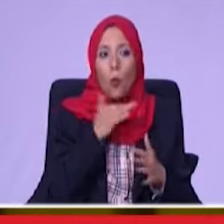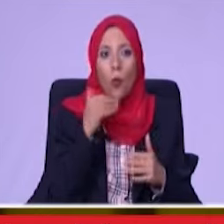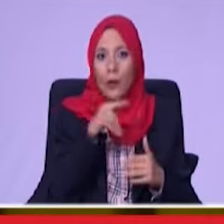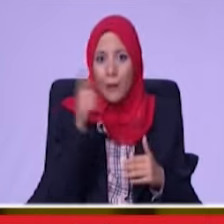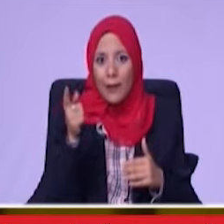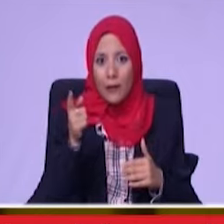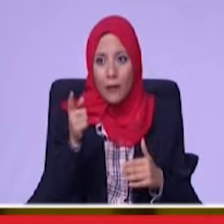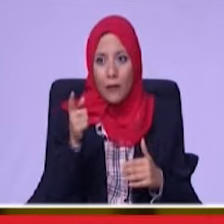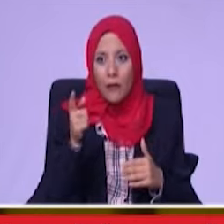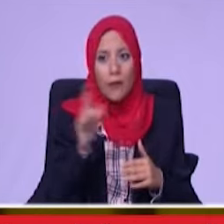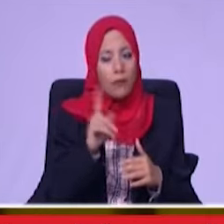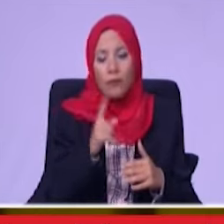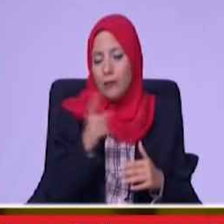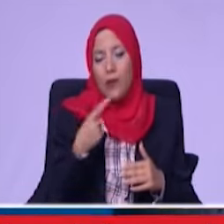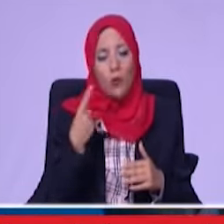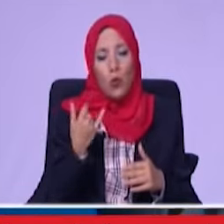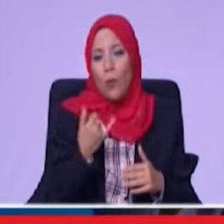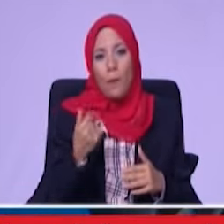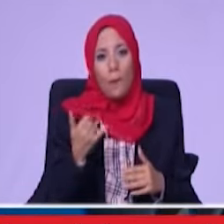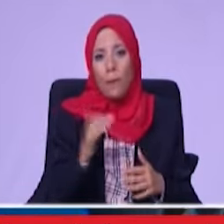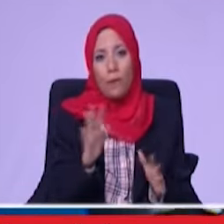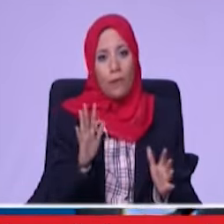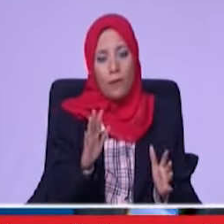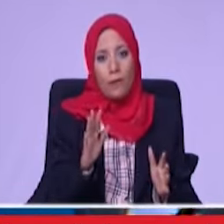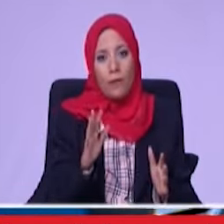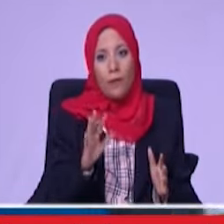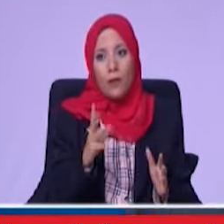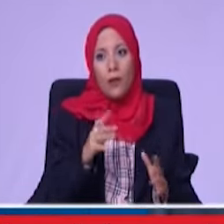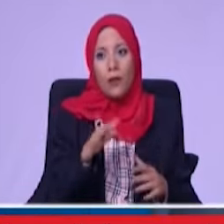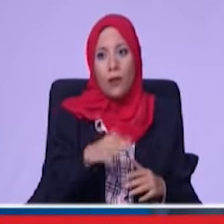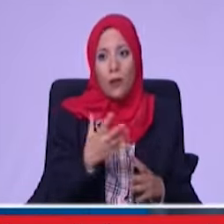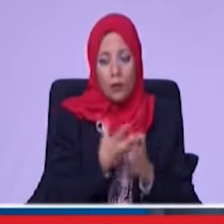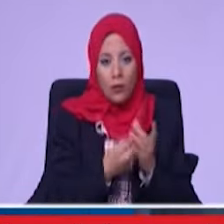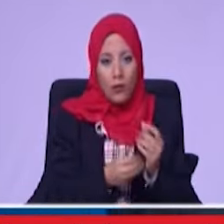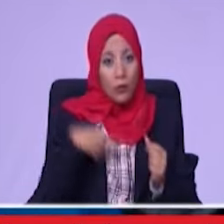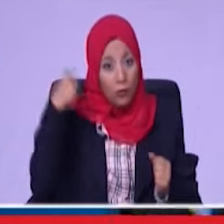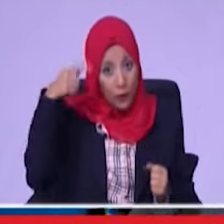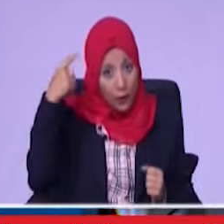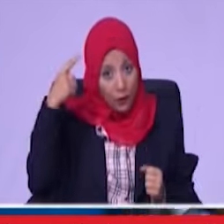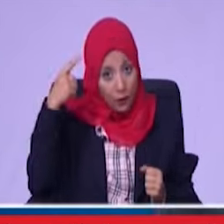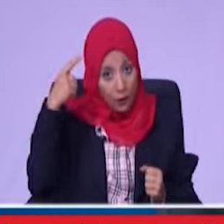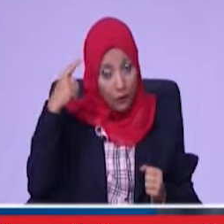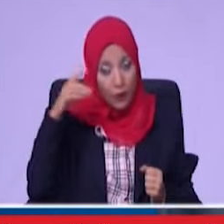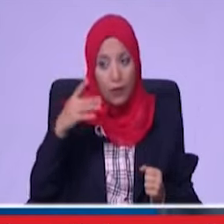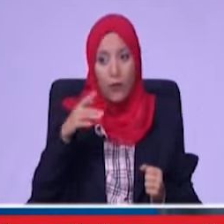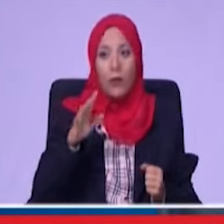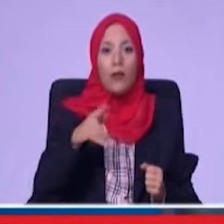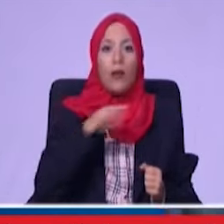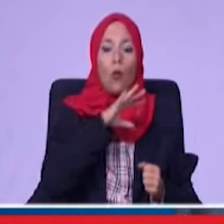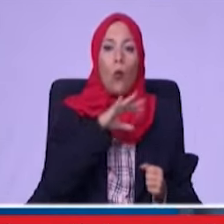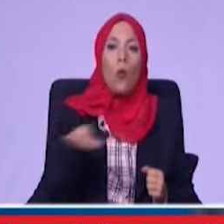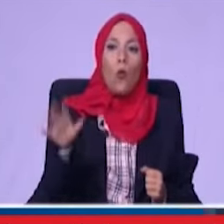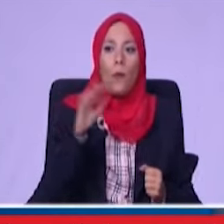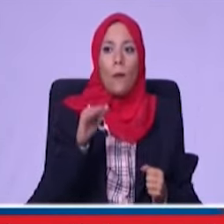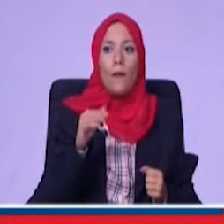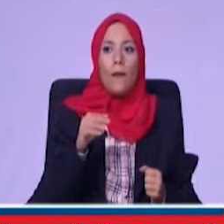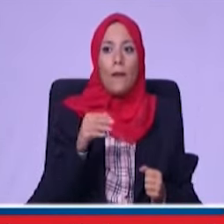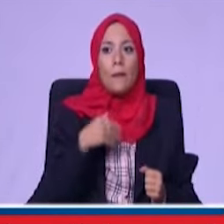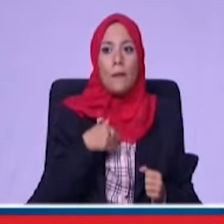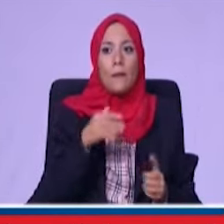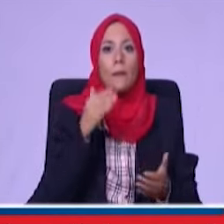ليس شرطا، هو سواء بلغ الحلم أو لم يبلغ الحلم له الأجر كاملا. طب أمال ليه لم